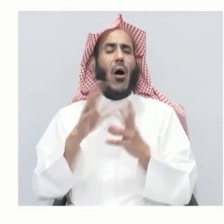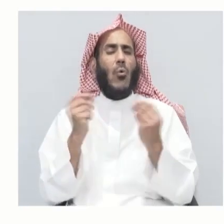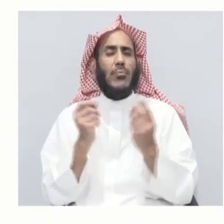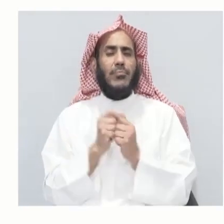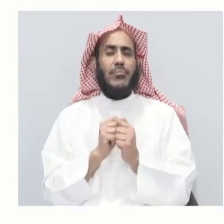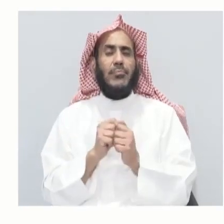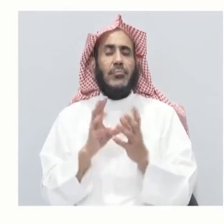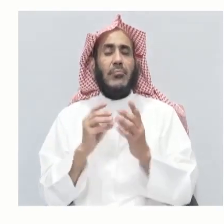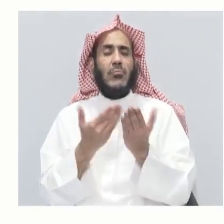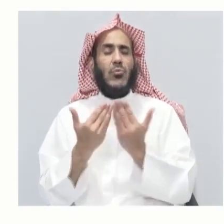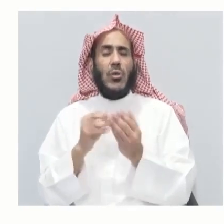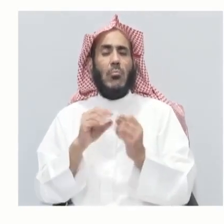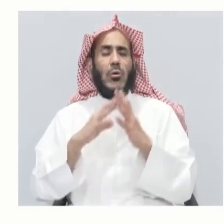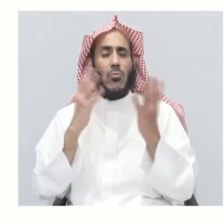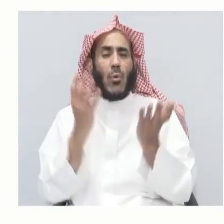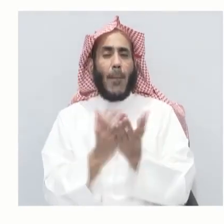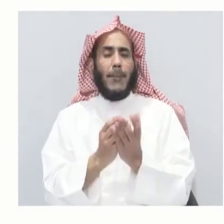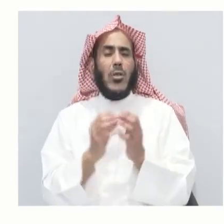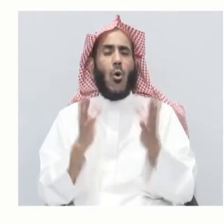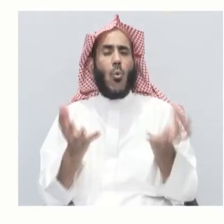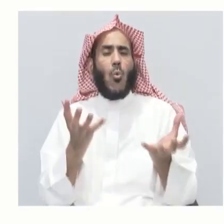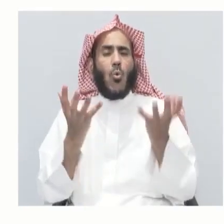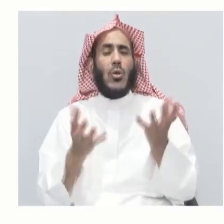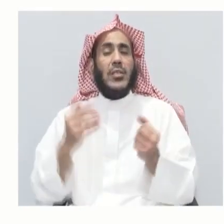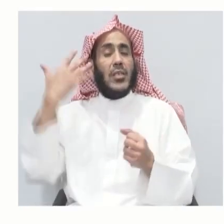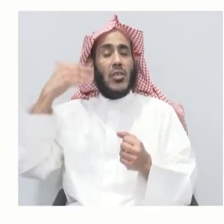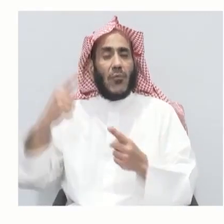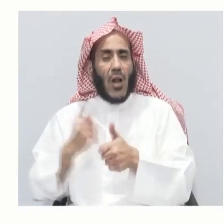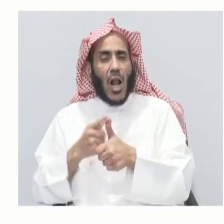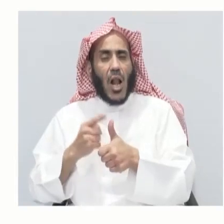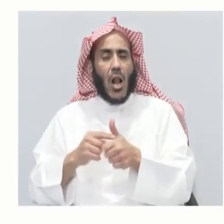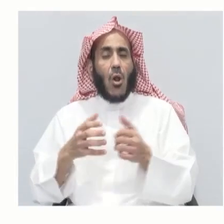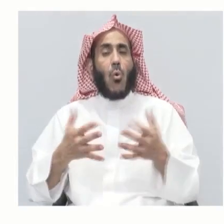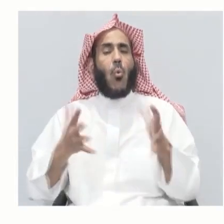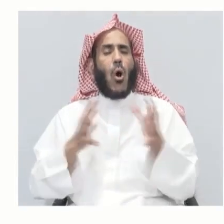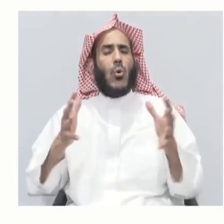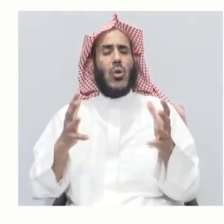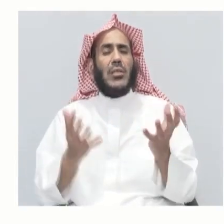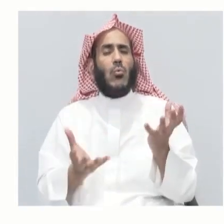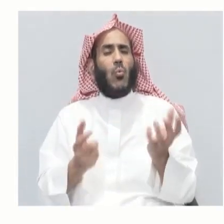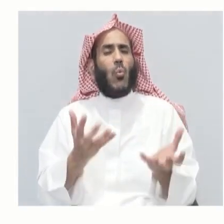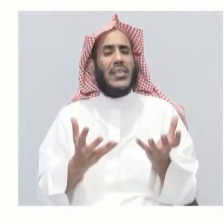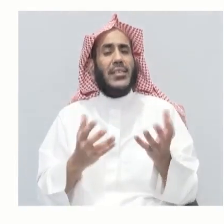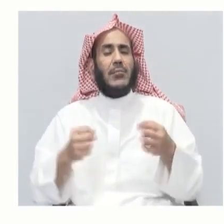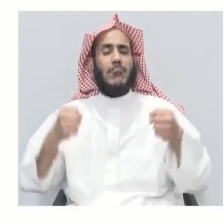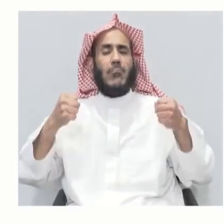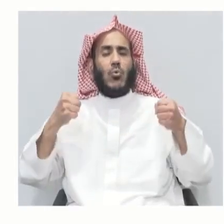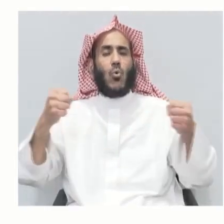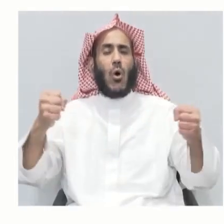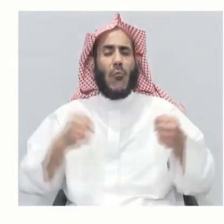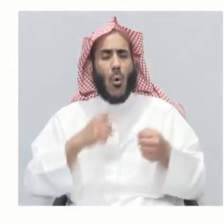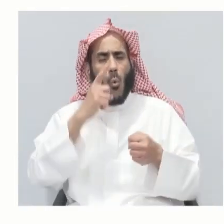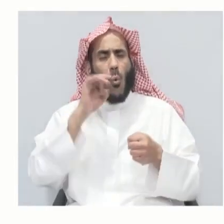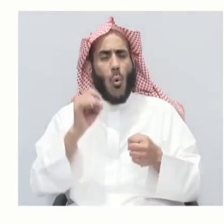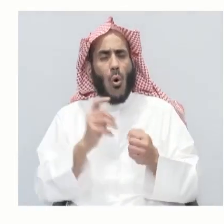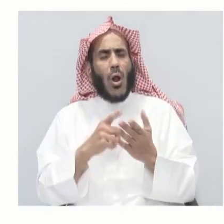هنا لان لدي مجموعه من الكتل كتله الطفله وكتله الارجوحه فانا هنا مجبر ان